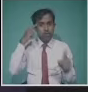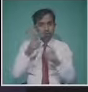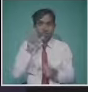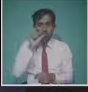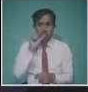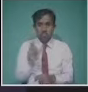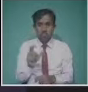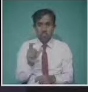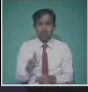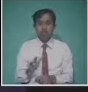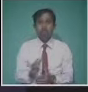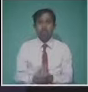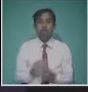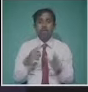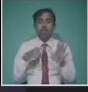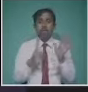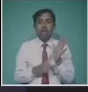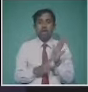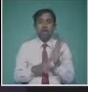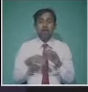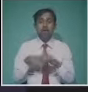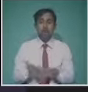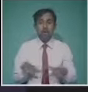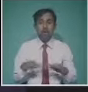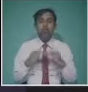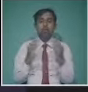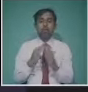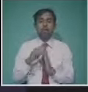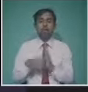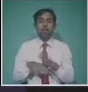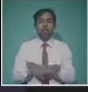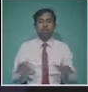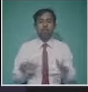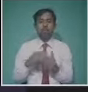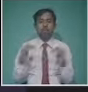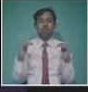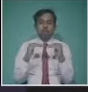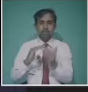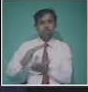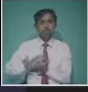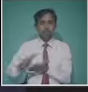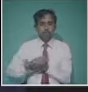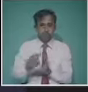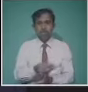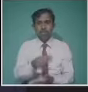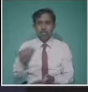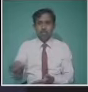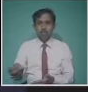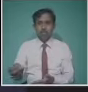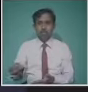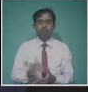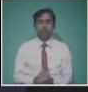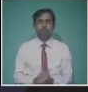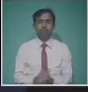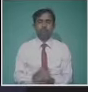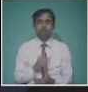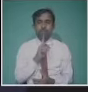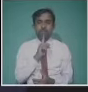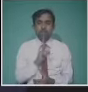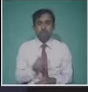යොමු කළා මේ උසස් පෙළ අදාන්න සමස්ත ශ්‍රී ලාංකේය ජනතාවට සාධාරණයක් ඉටු කරන්න කටයුතු කරයි කියන කාරණාවත් මම